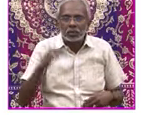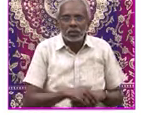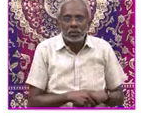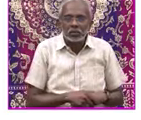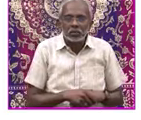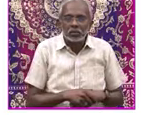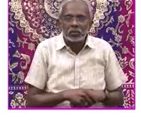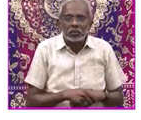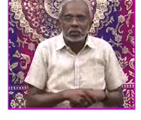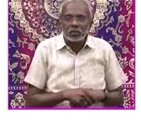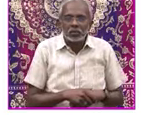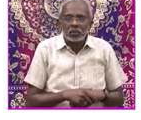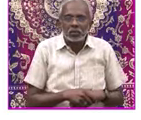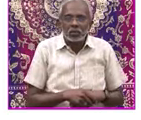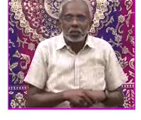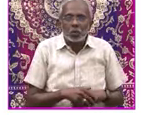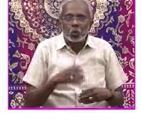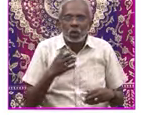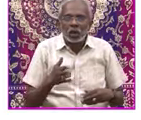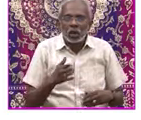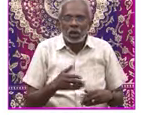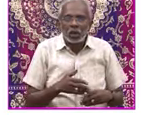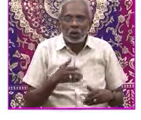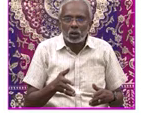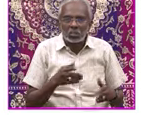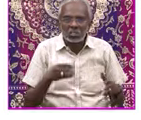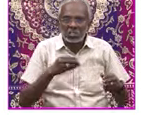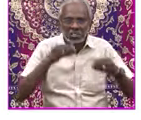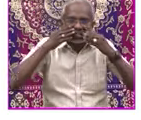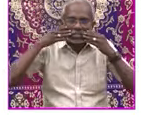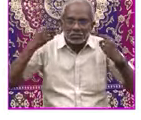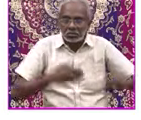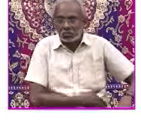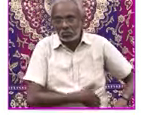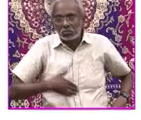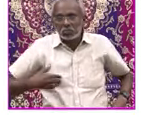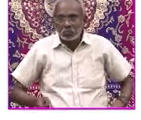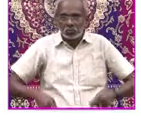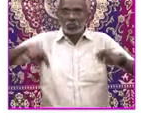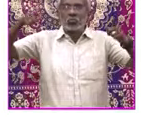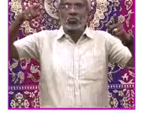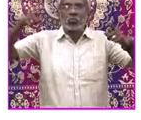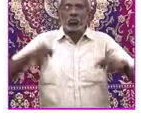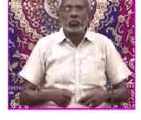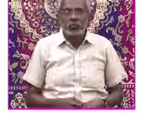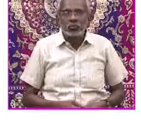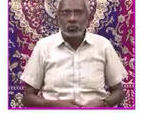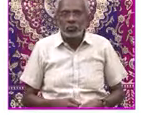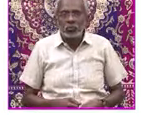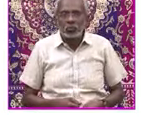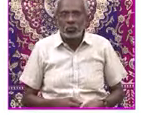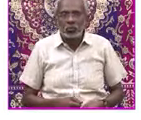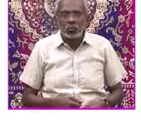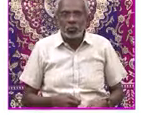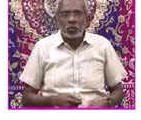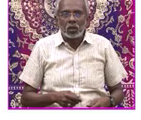கூறுகிறோம். உடன்றன அப்படின்னா யானை வந்து பிளிருது இல்லையா, அப்ப சினந்து எழுந்தன. வழிவர்